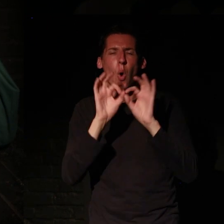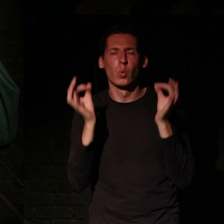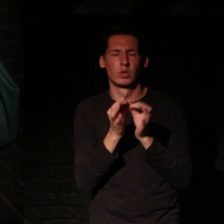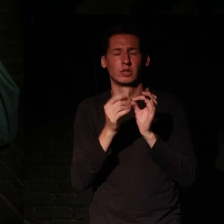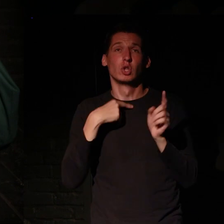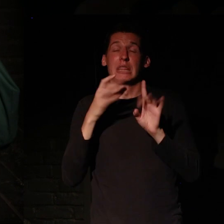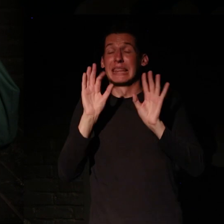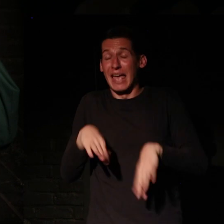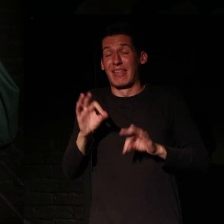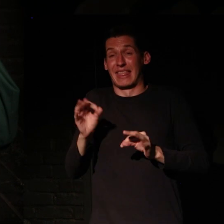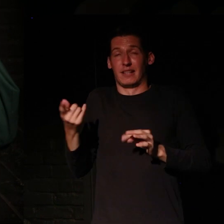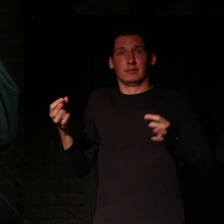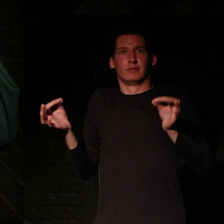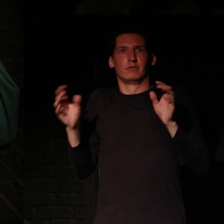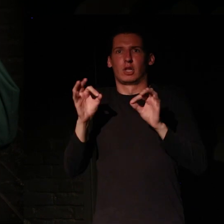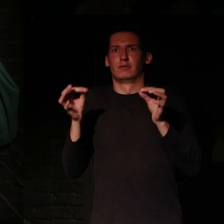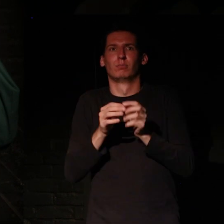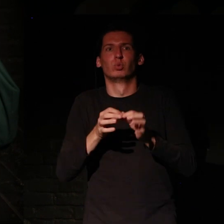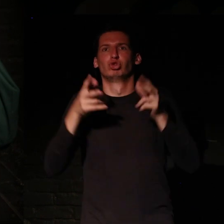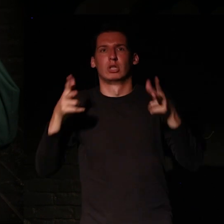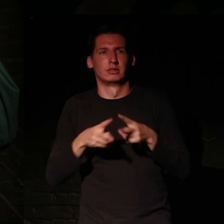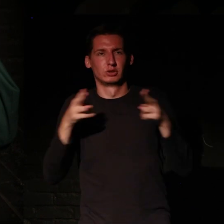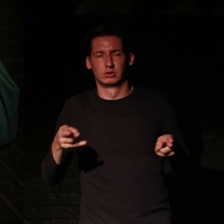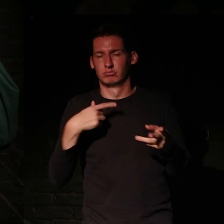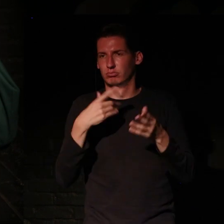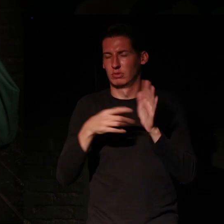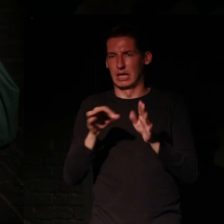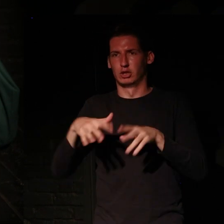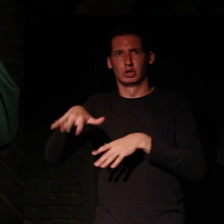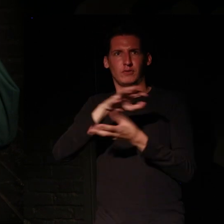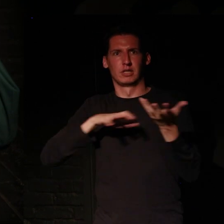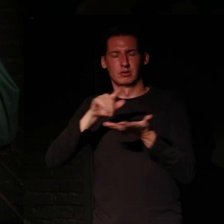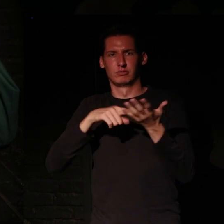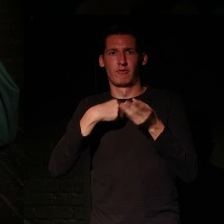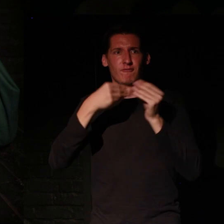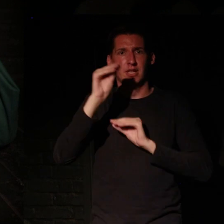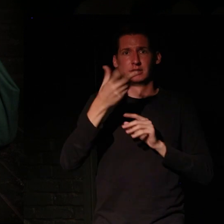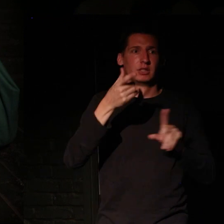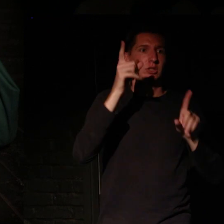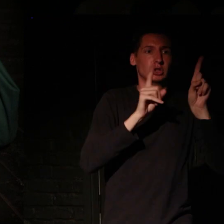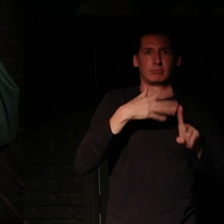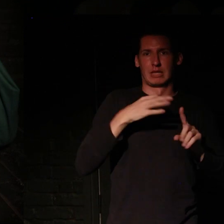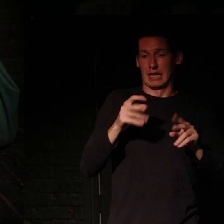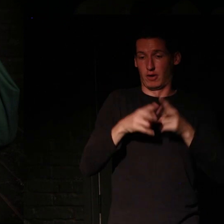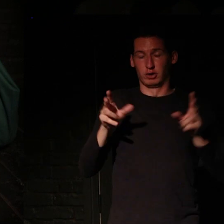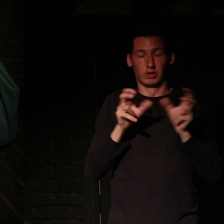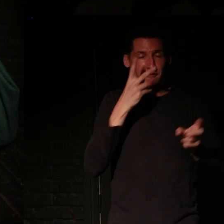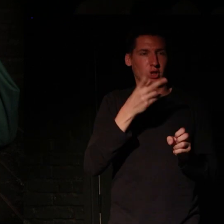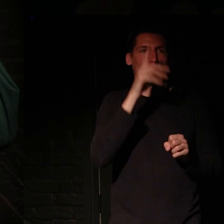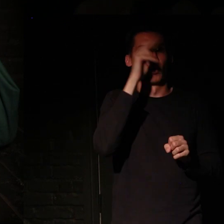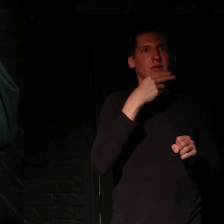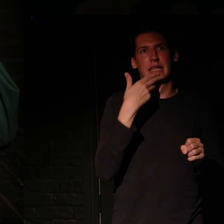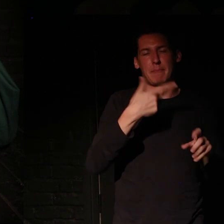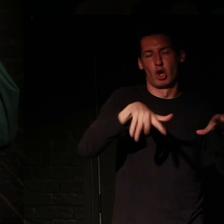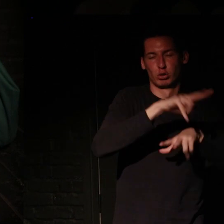doświadczenie współczesnych rodzin, które są rodzinami niepełnymi i gdzie nieobecność ojca jest zauważalna, albo